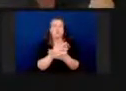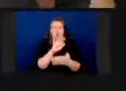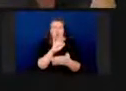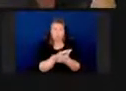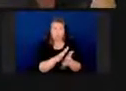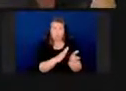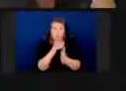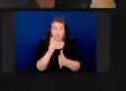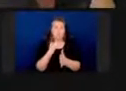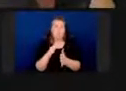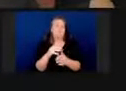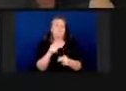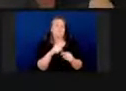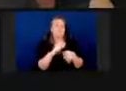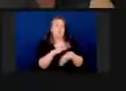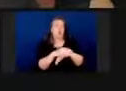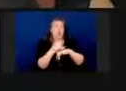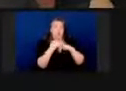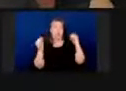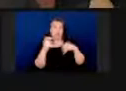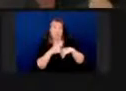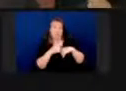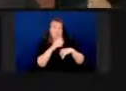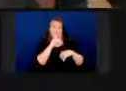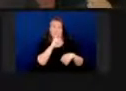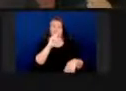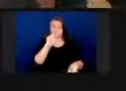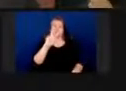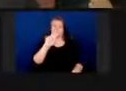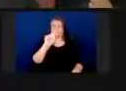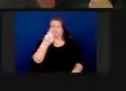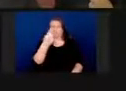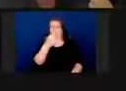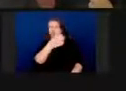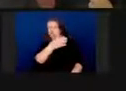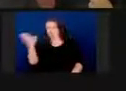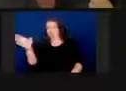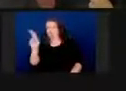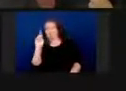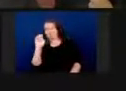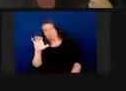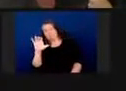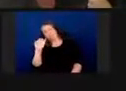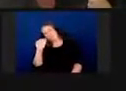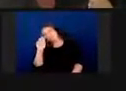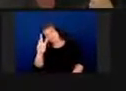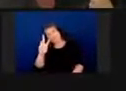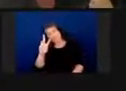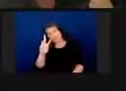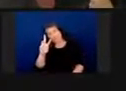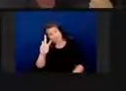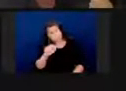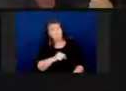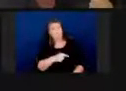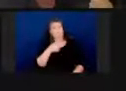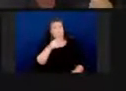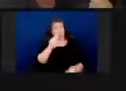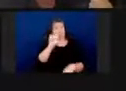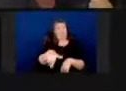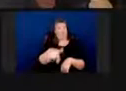Itakuwa Oktoba 15, alafu Novemba mosi hadi